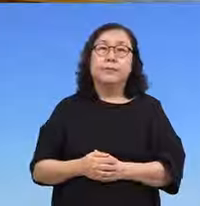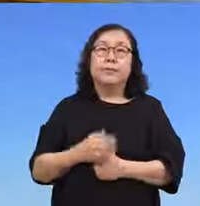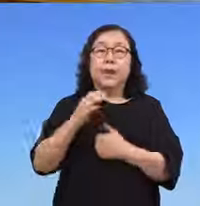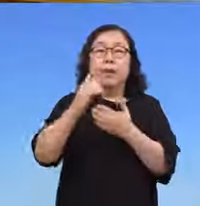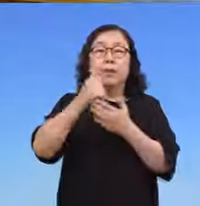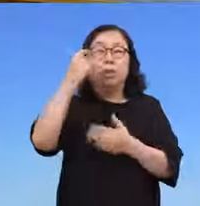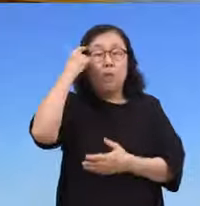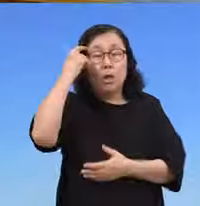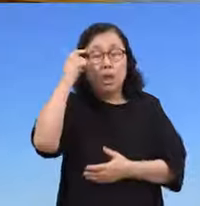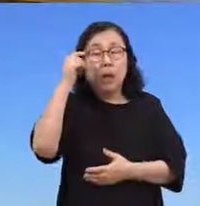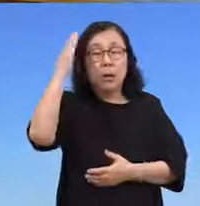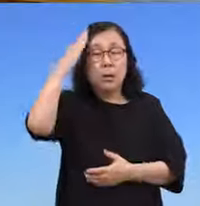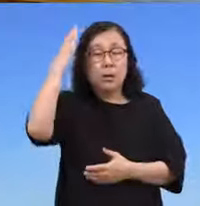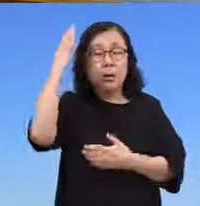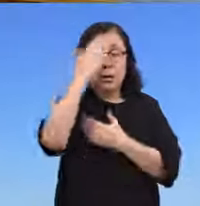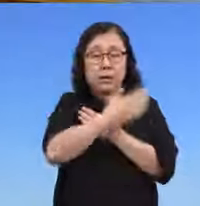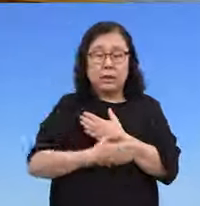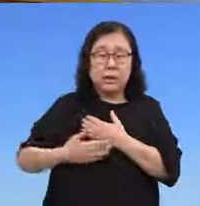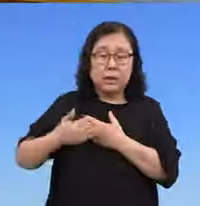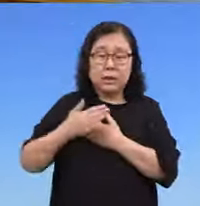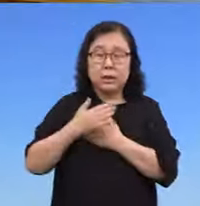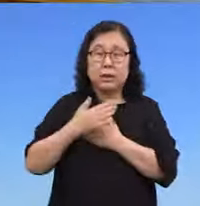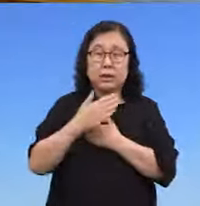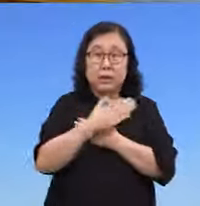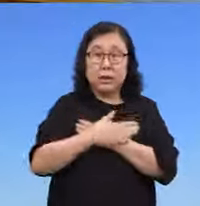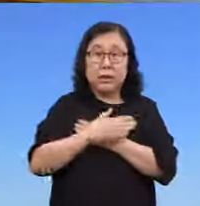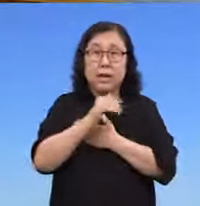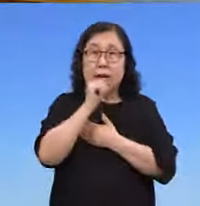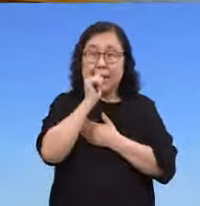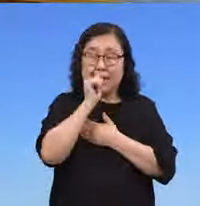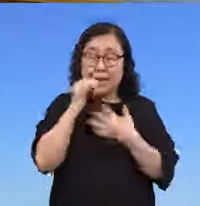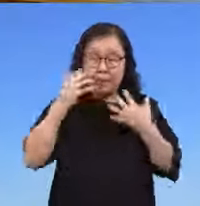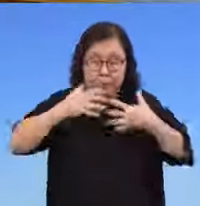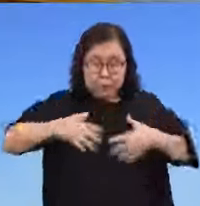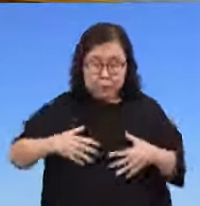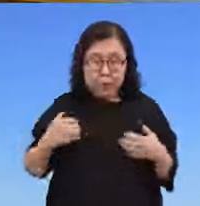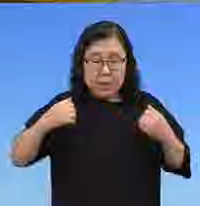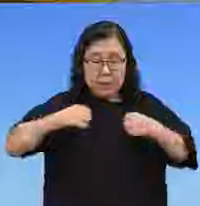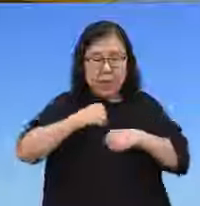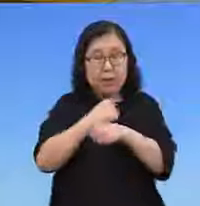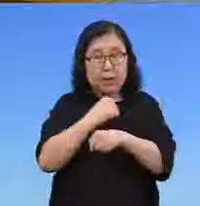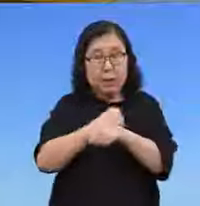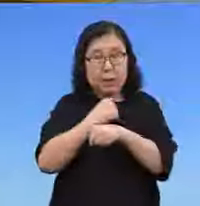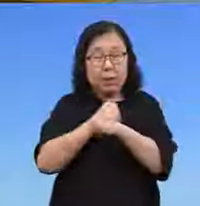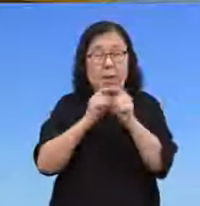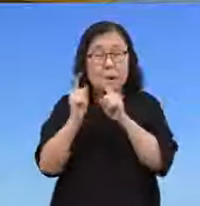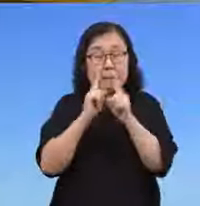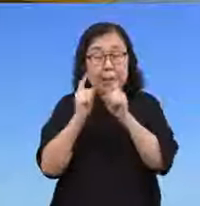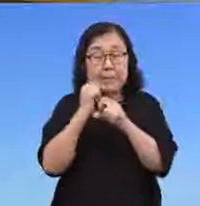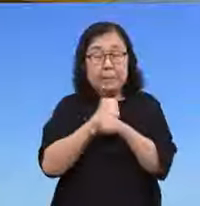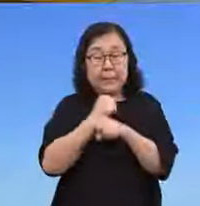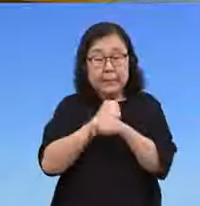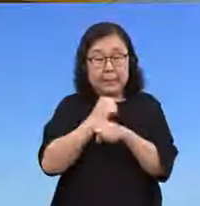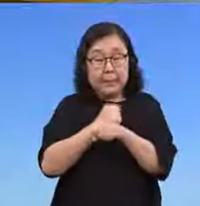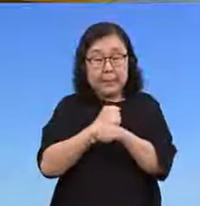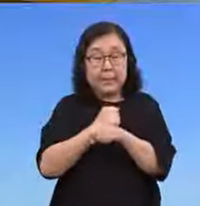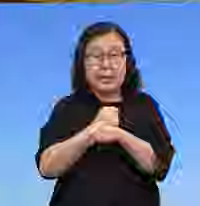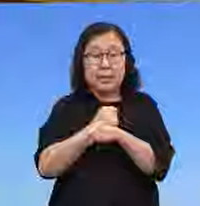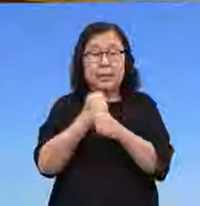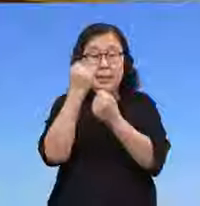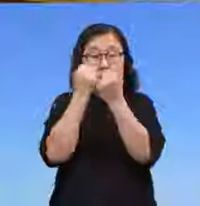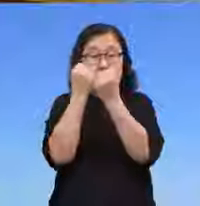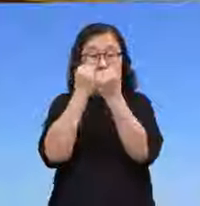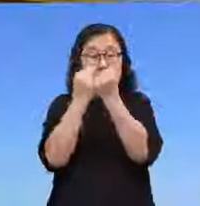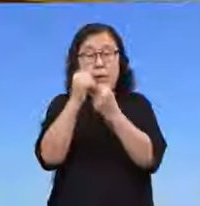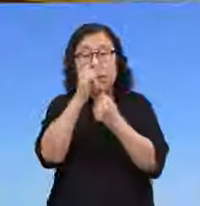11절에서 하나님이 왜 전신갑주를 입어야 한다고 말씀하시는지 그대로 설명해 놓고 있는 걸